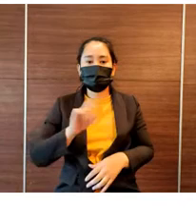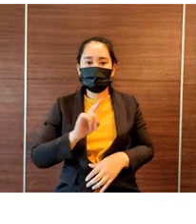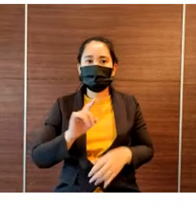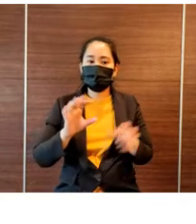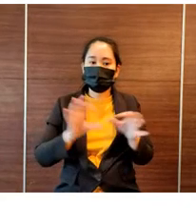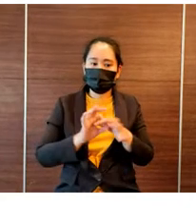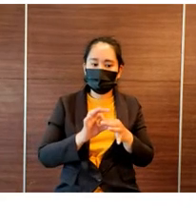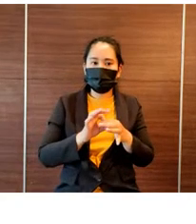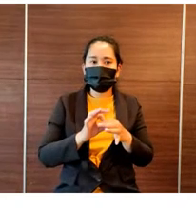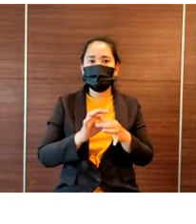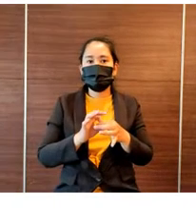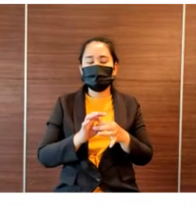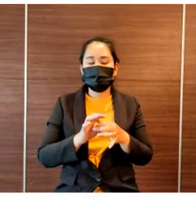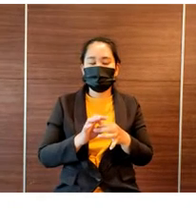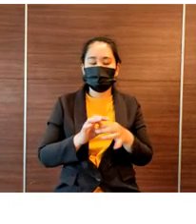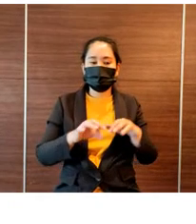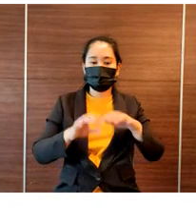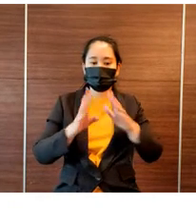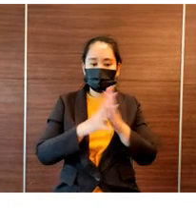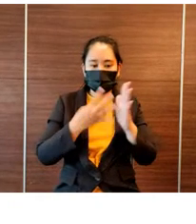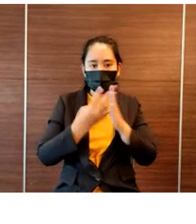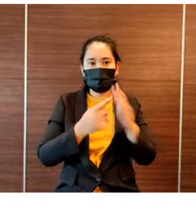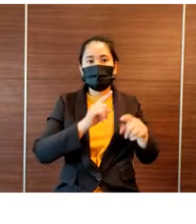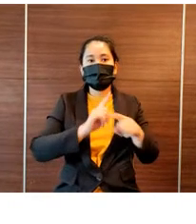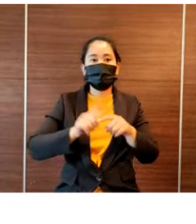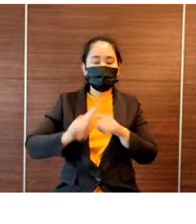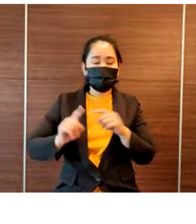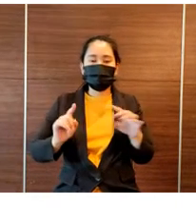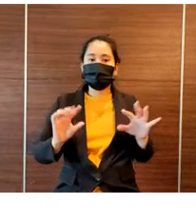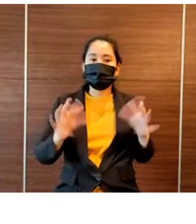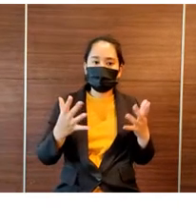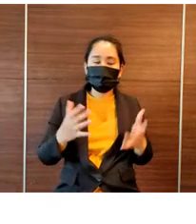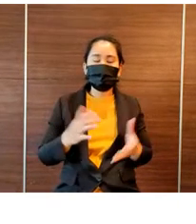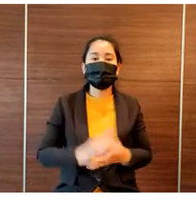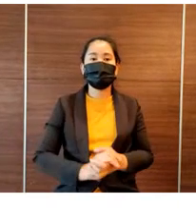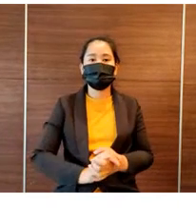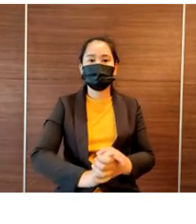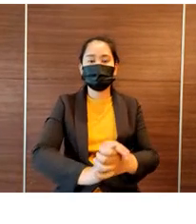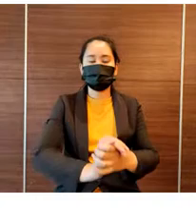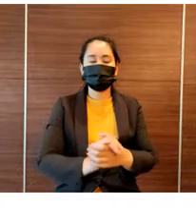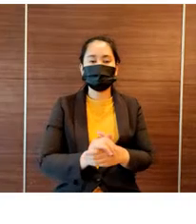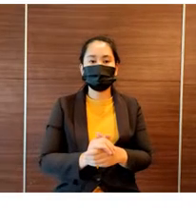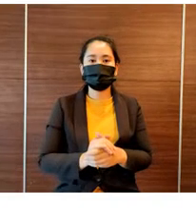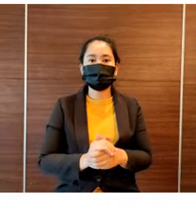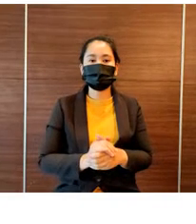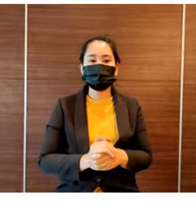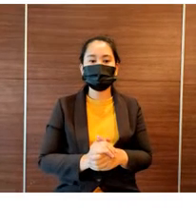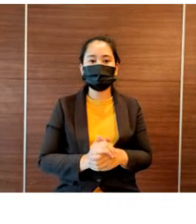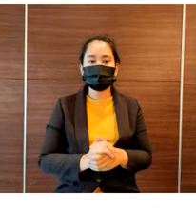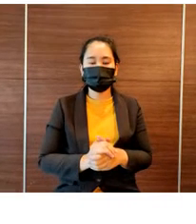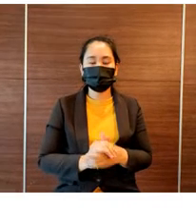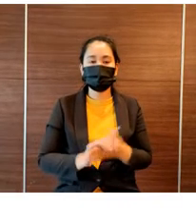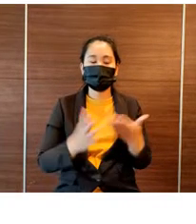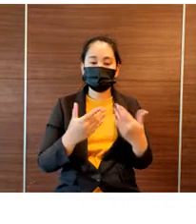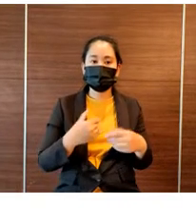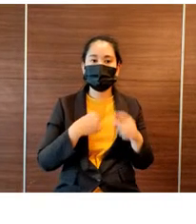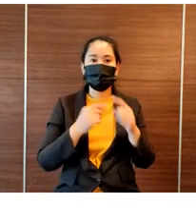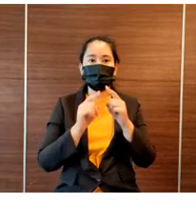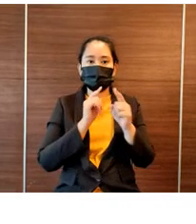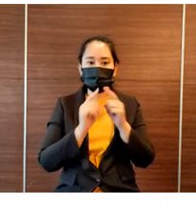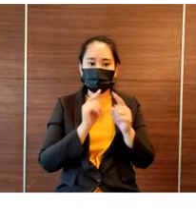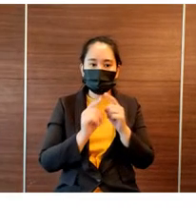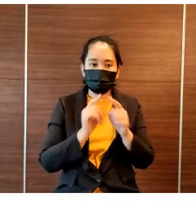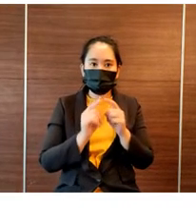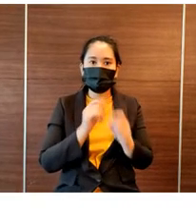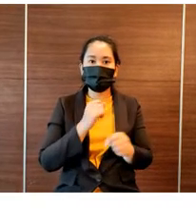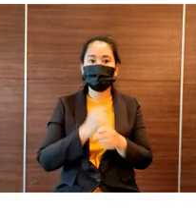ษฎีหรือว่าการปฏิบัติเรื่อง harm reduction เข้ามาในเมืองไทยครับเพราะฉะนั้นก็เลยพบกับดินแล้วก็ได้ทำครับแบงค